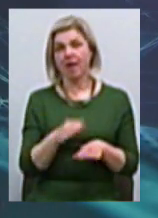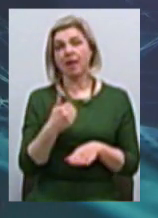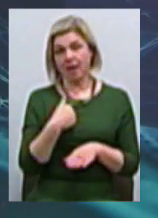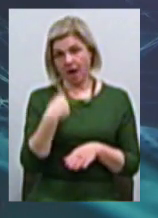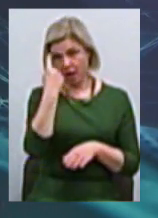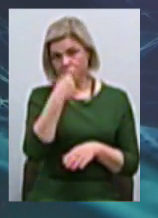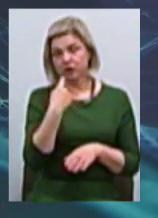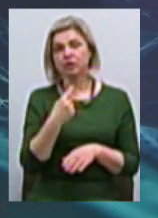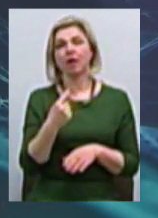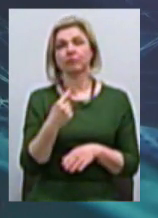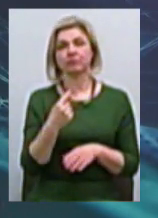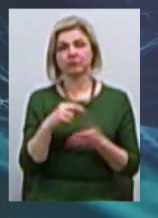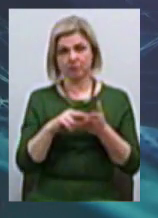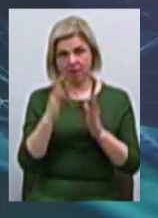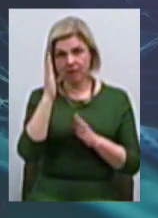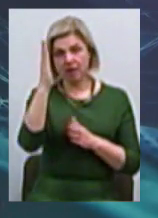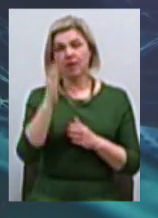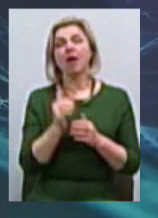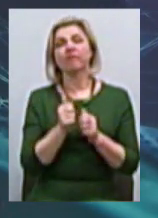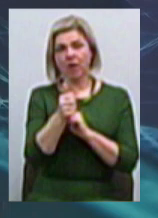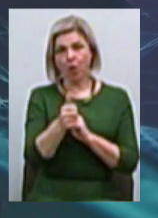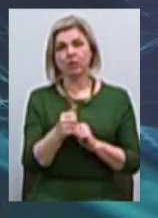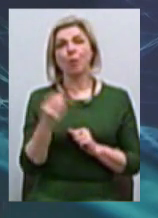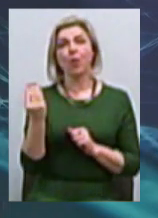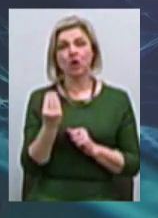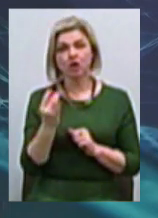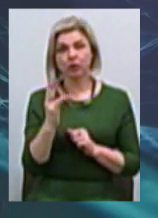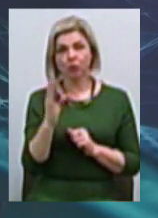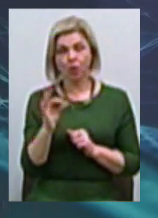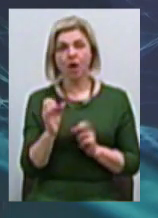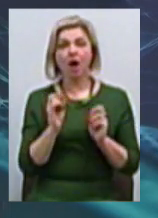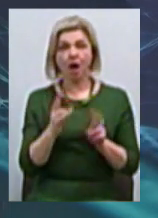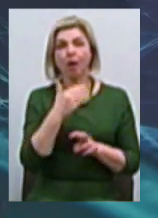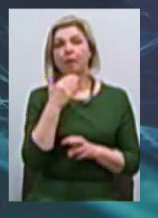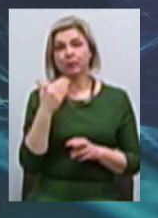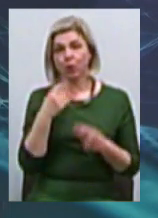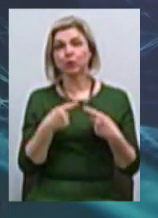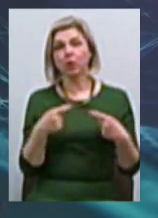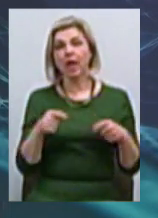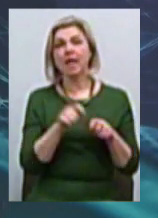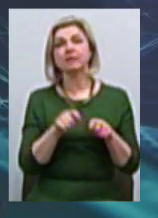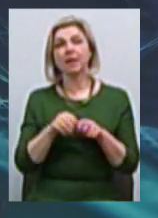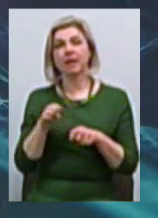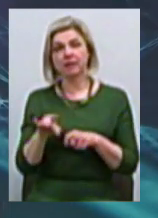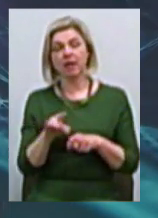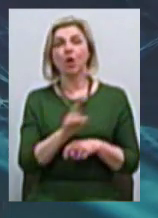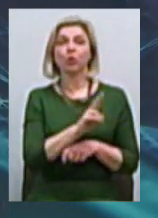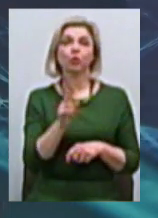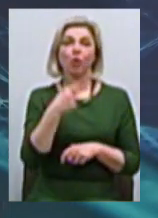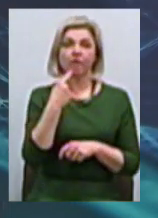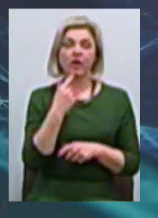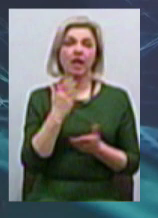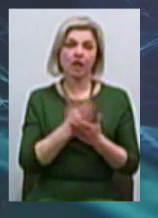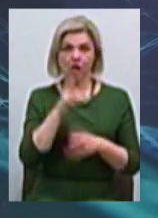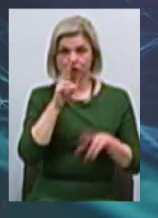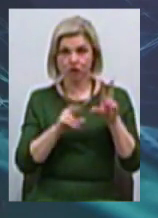лично прогнозировал выход Порошенко, как выходят и многие другие эксперты. Кое-кто говорил о том, что есть шанс